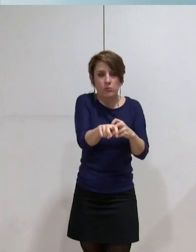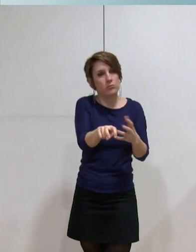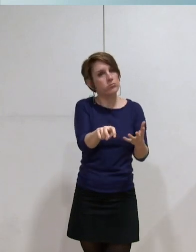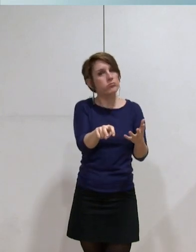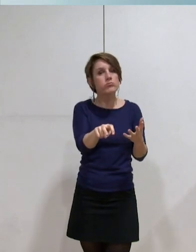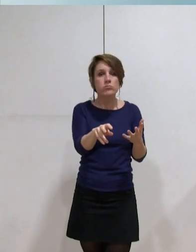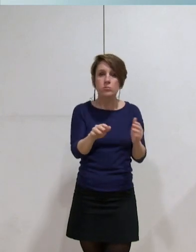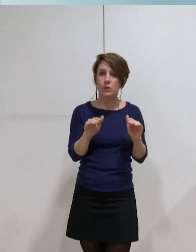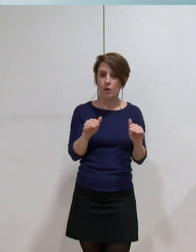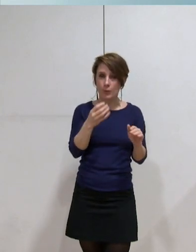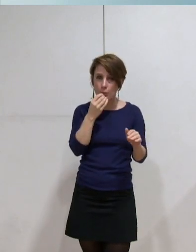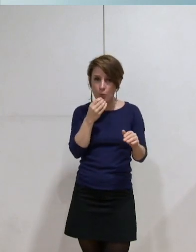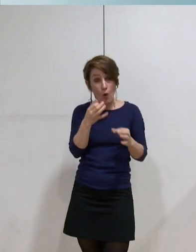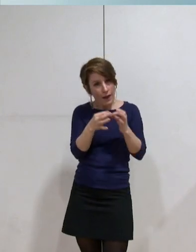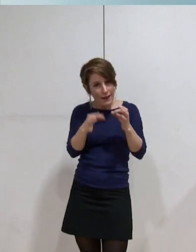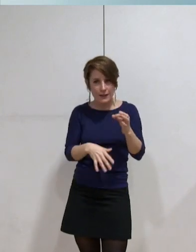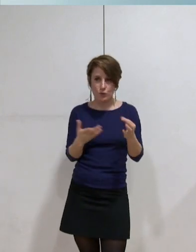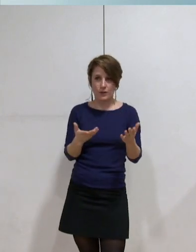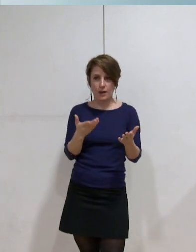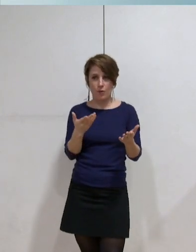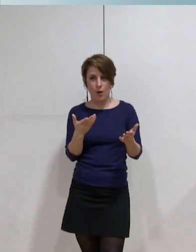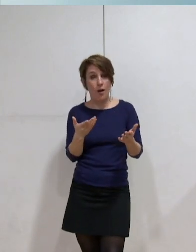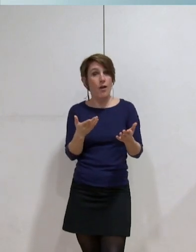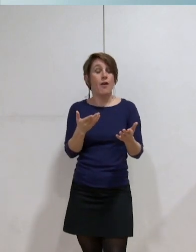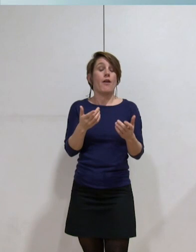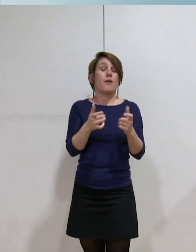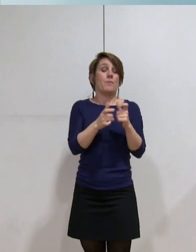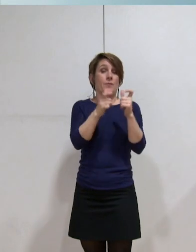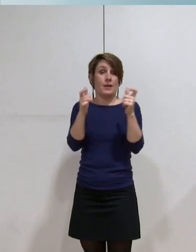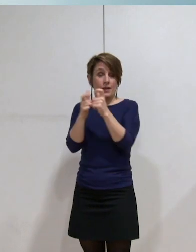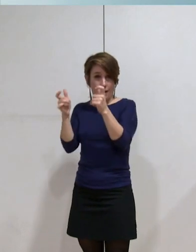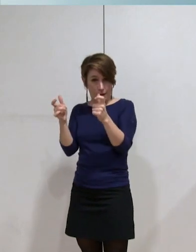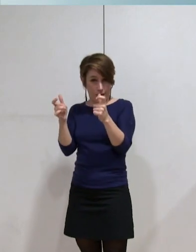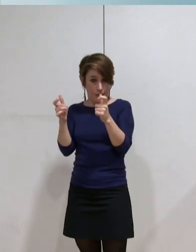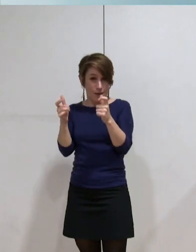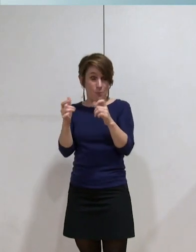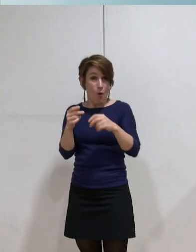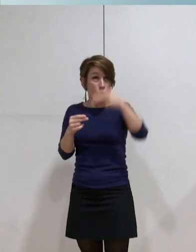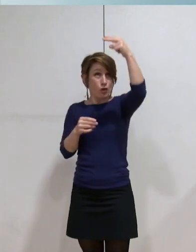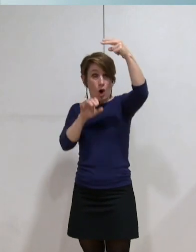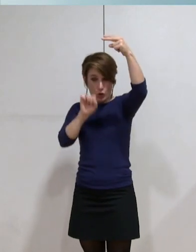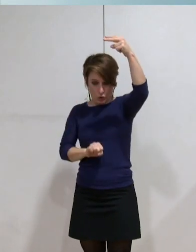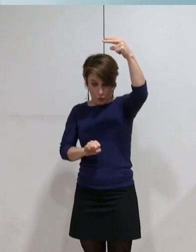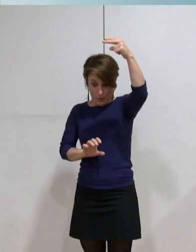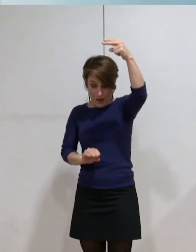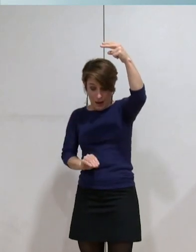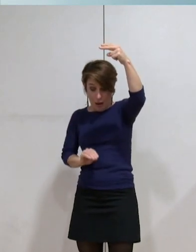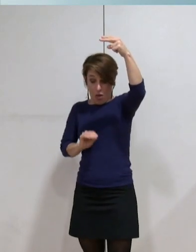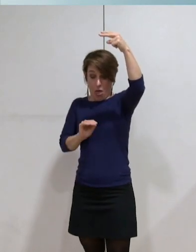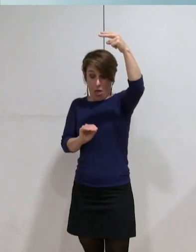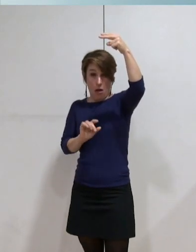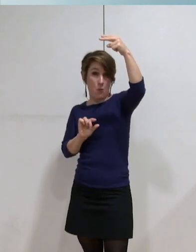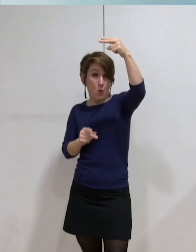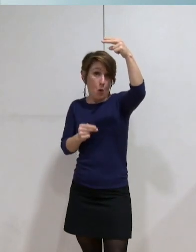partie de nos services administratifs entre la partie nord à l'Hôtel de Ville et la partie sud et au contraire de